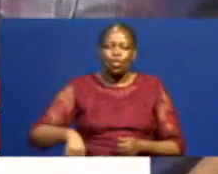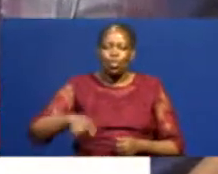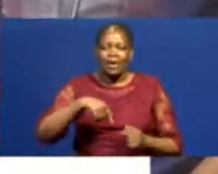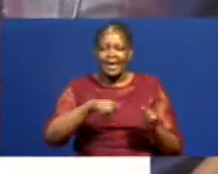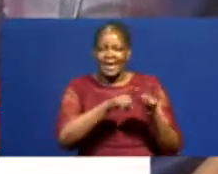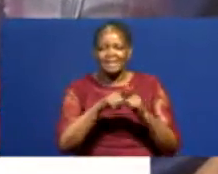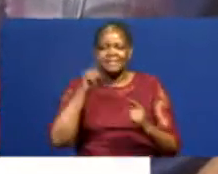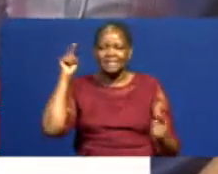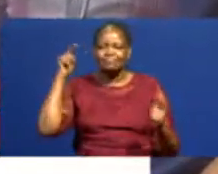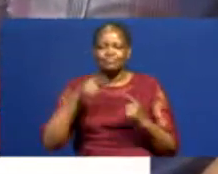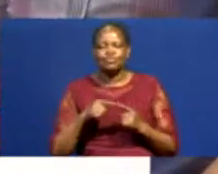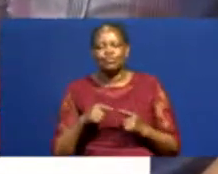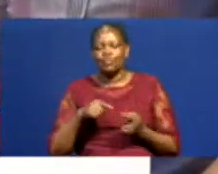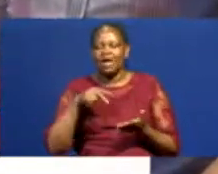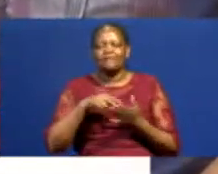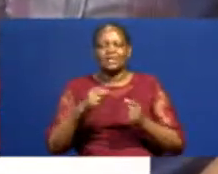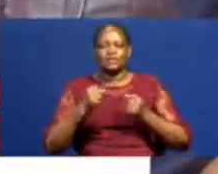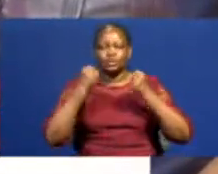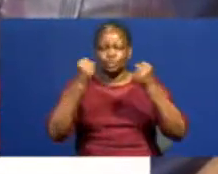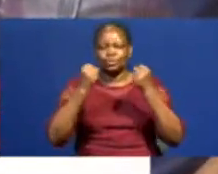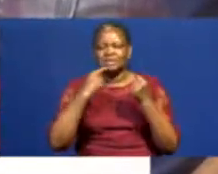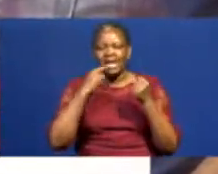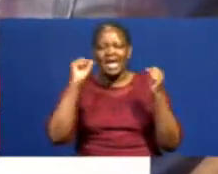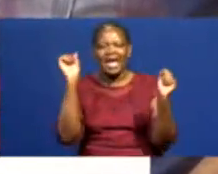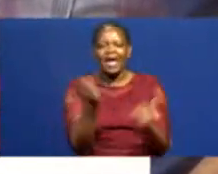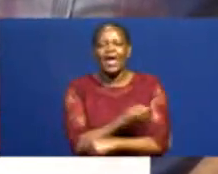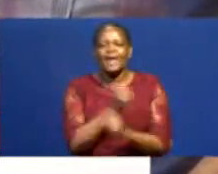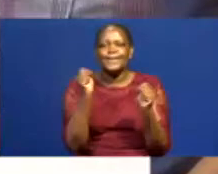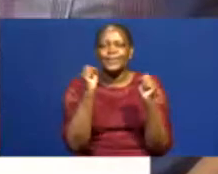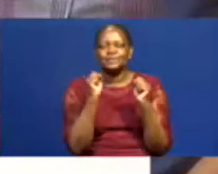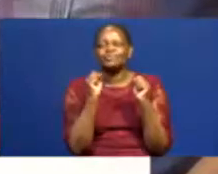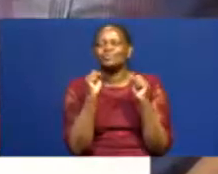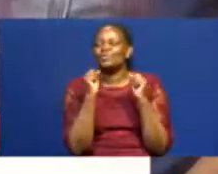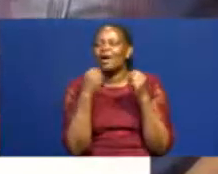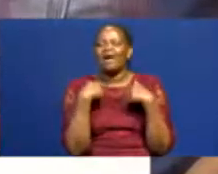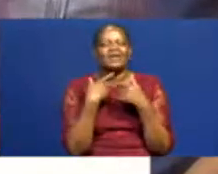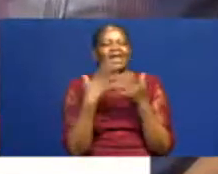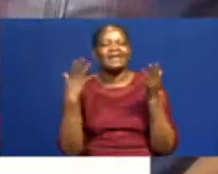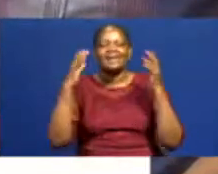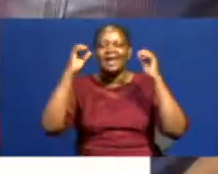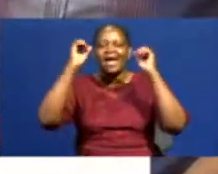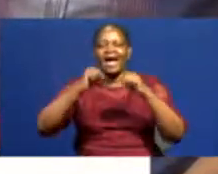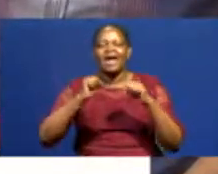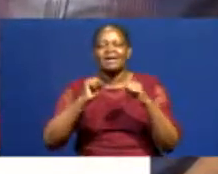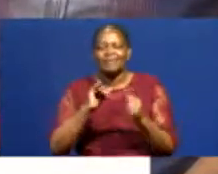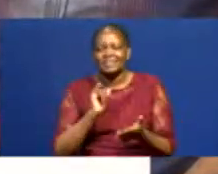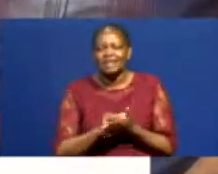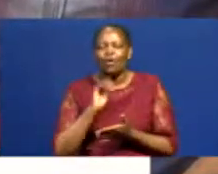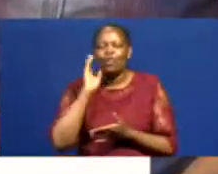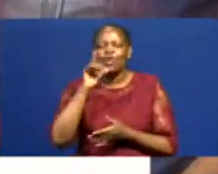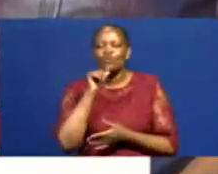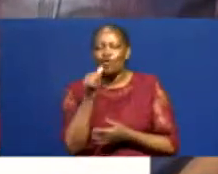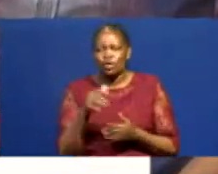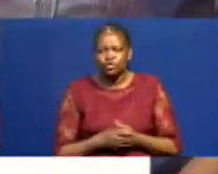tumesimama imara. Na tumesema hatuwezi kwenda kufanya mkataba yoyote ambayo haitaweka